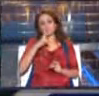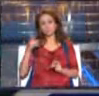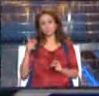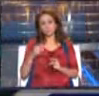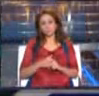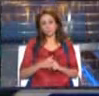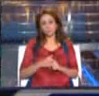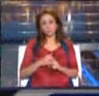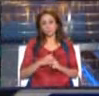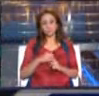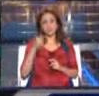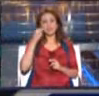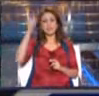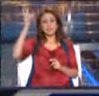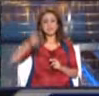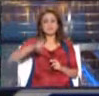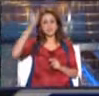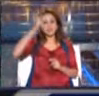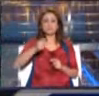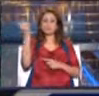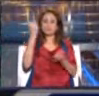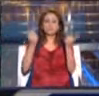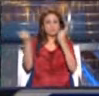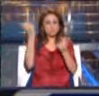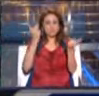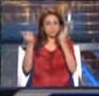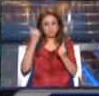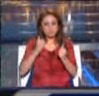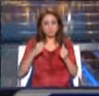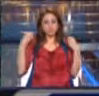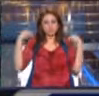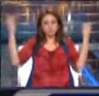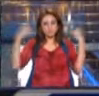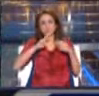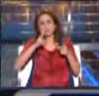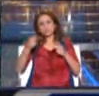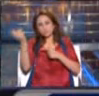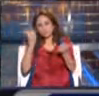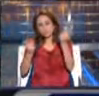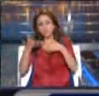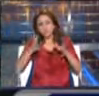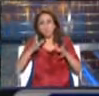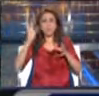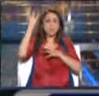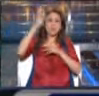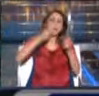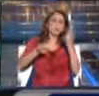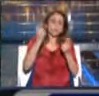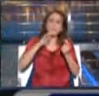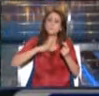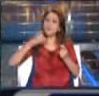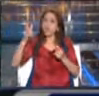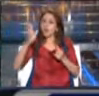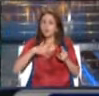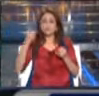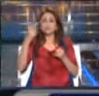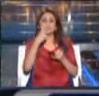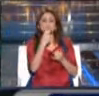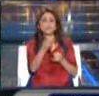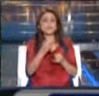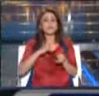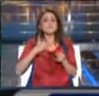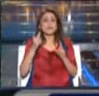بينضم اليها ناس من نوعيات مختلفه في الوسط الرياضي، كل منهم لهم مطلب، ليه رؤيه،